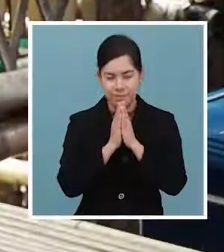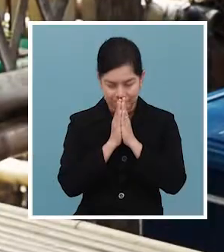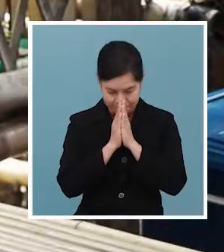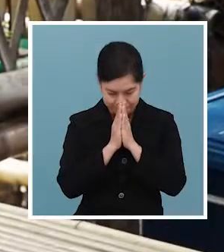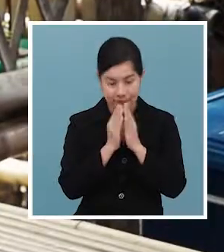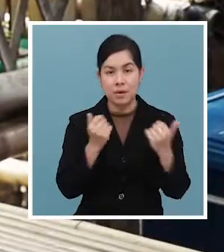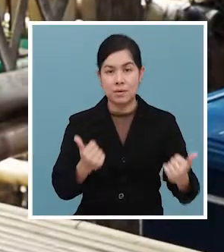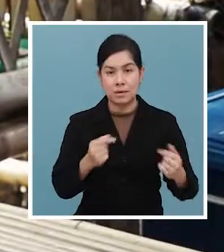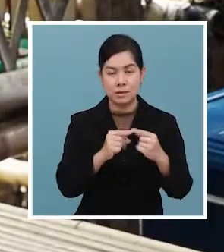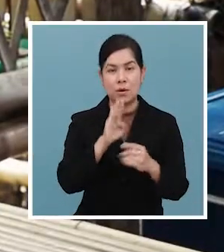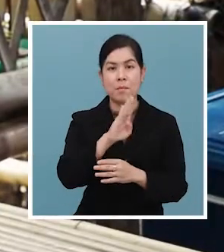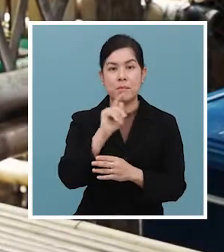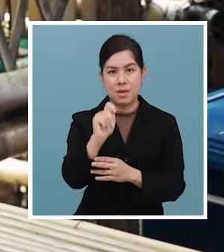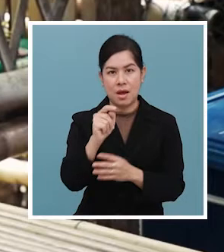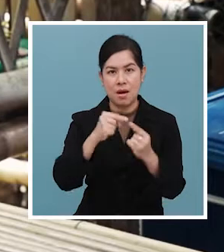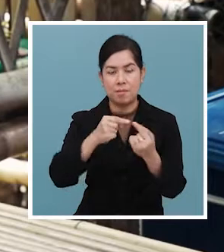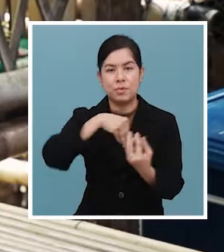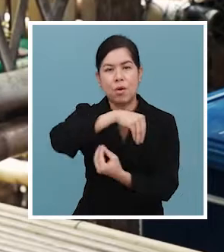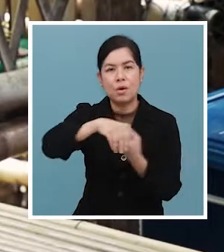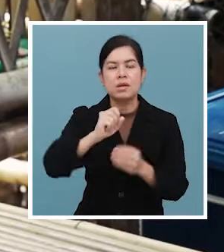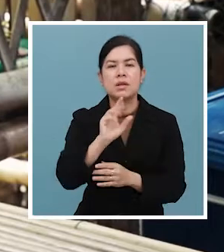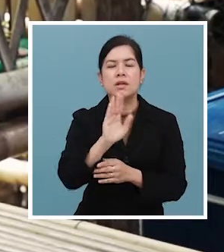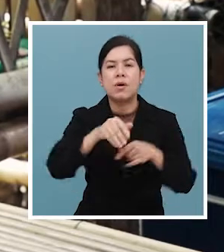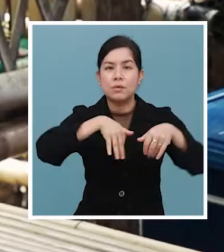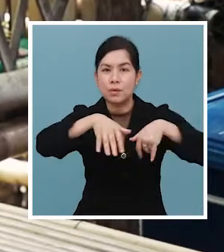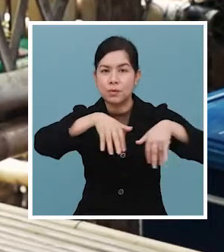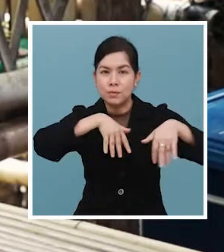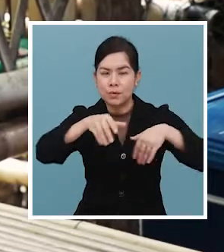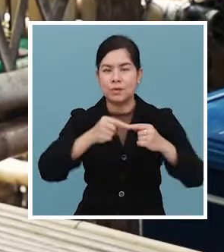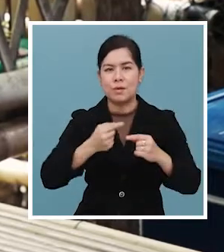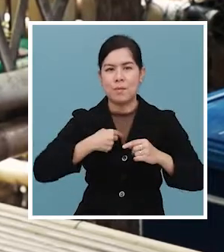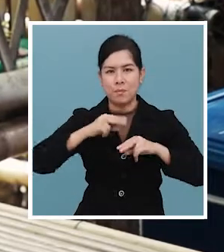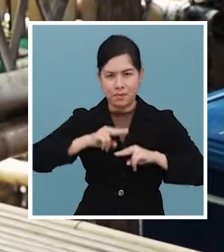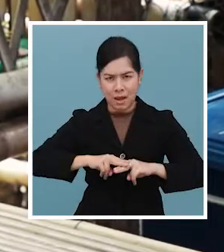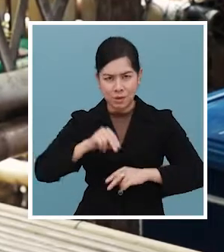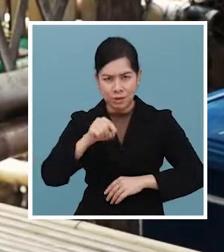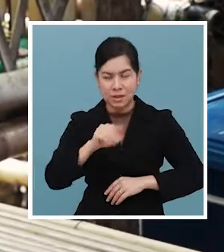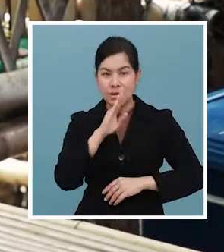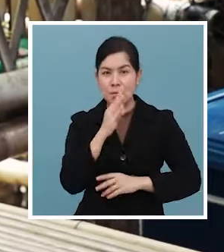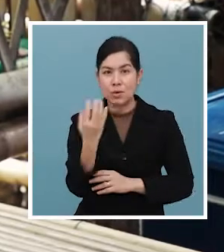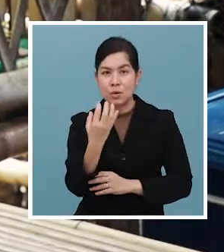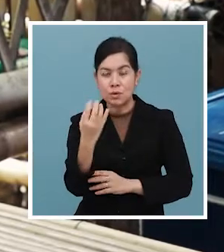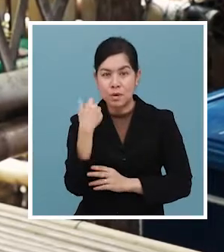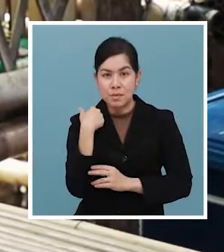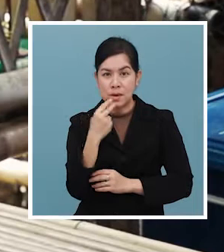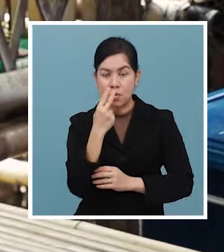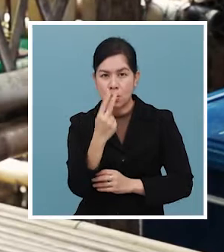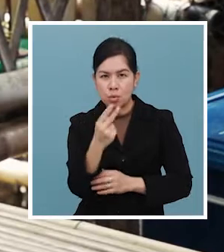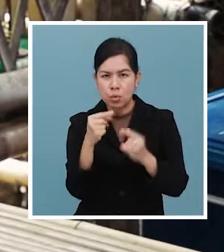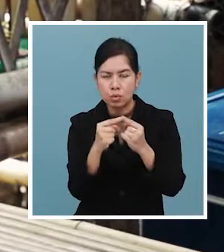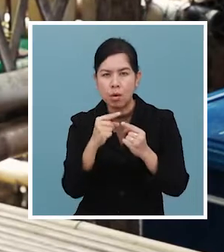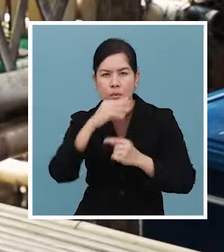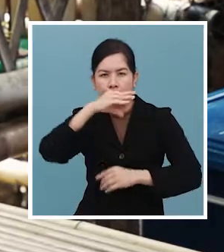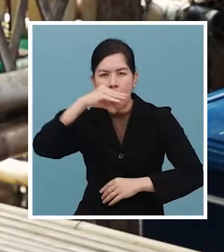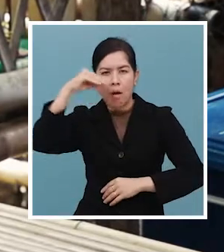สวัสดีครับชมครับผมบัญชาใน Bทางซ้ายแทงชุมชนกันนะครับแม่นั่งอยู่ตรงนี้เนี่ยเสื้อผ้าทีวีคุณ 4มิติแล้ว